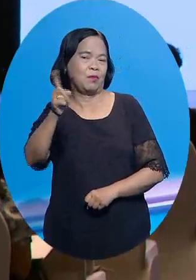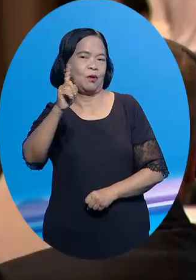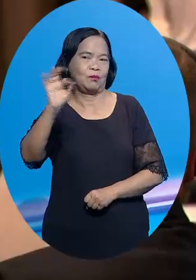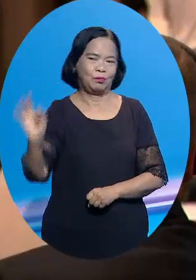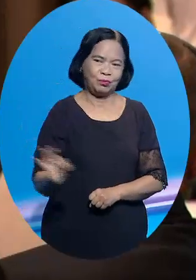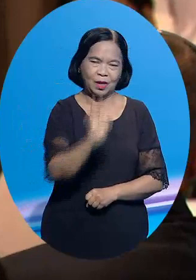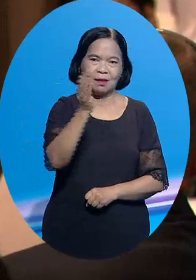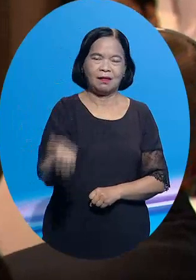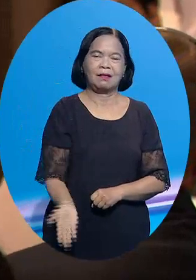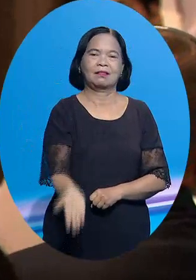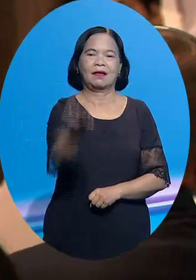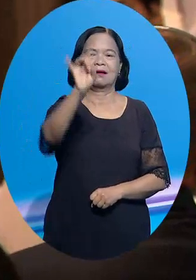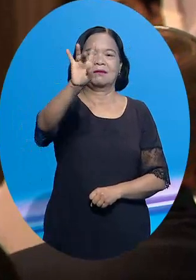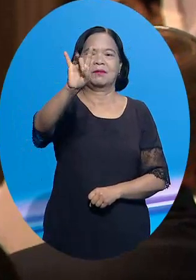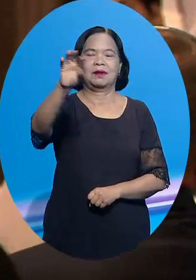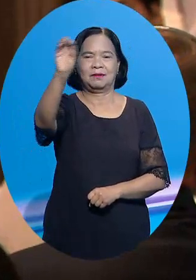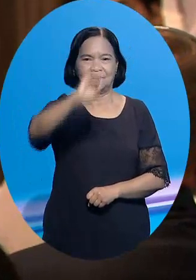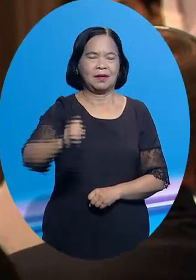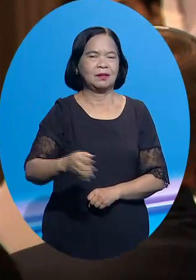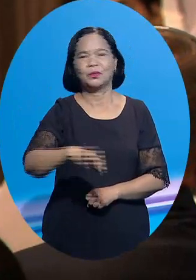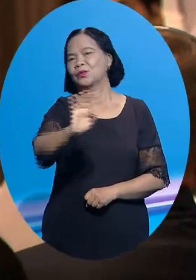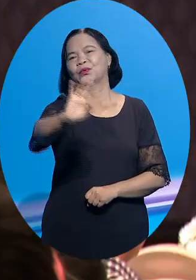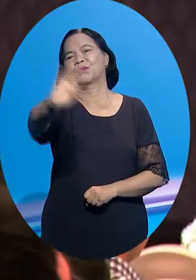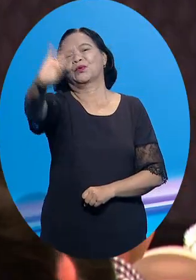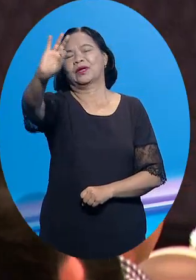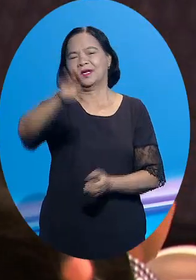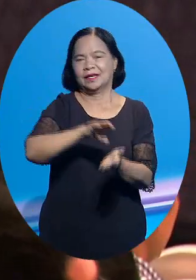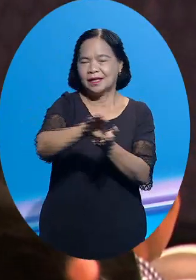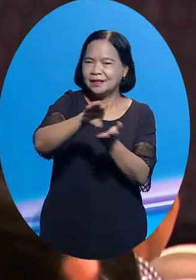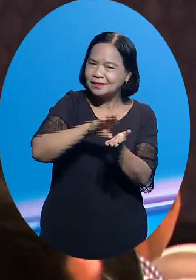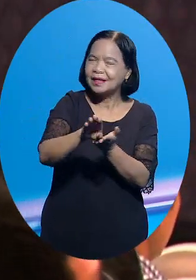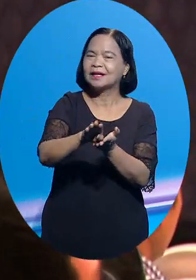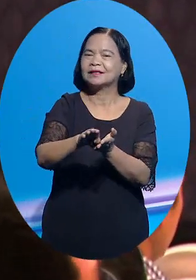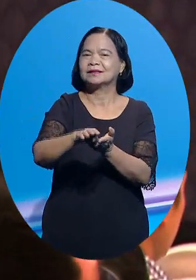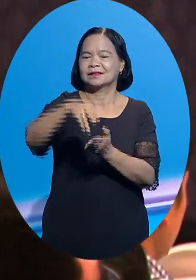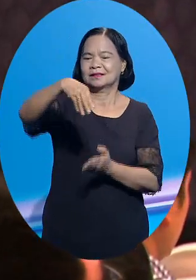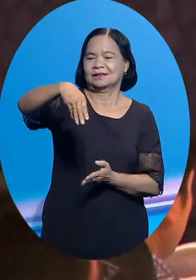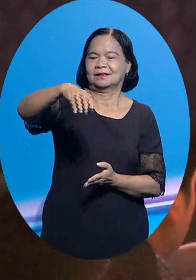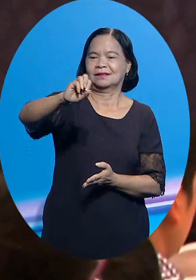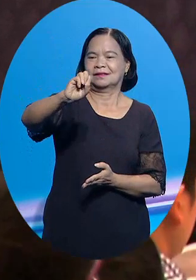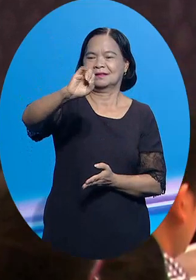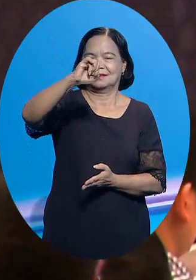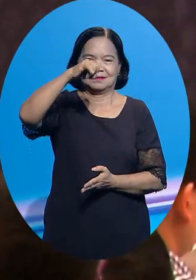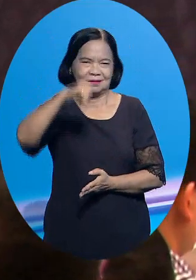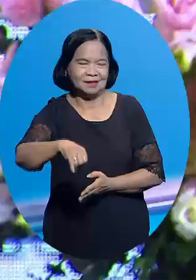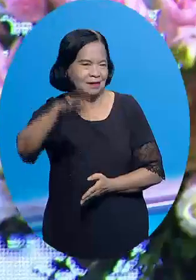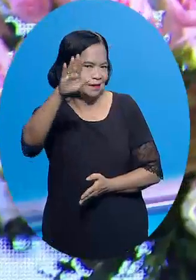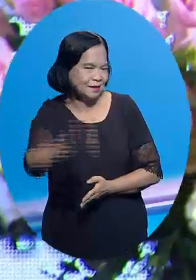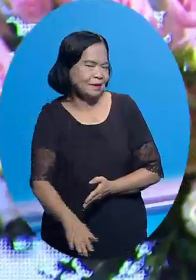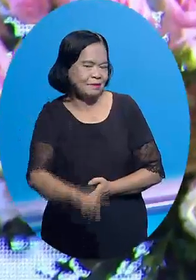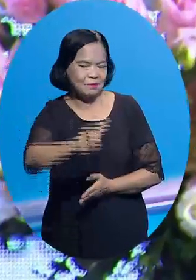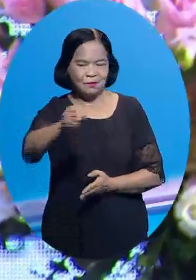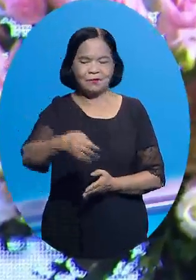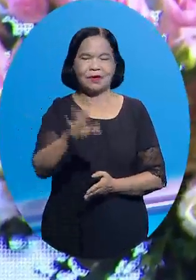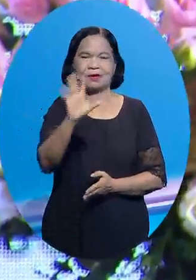tăng trưởng 15%, hoặc cao hơn tùy theo chỉ tiêu được ngân hàng nhà nước cấp tỷ lệ nợ xấu nội bảng thấp hơn 1,5%, huy